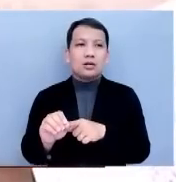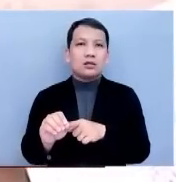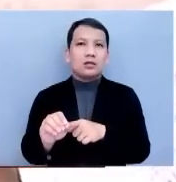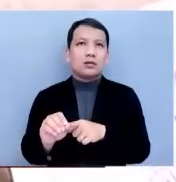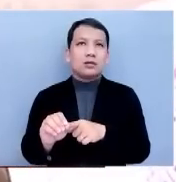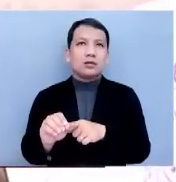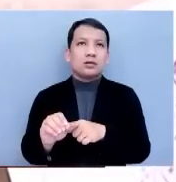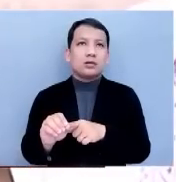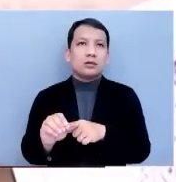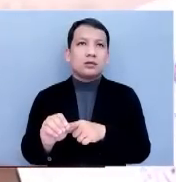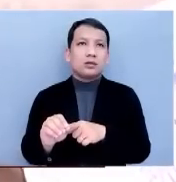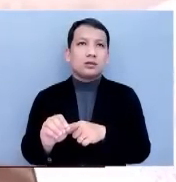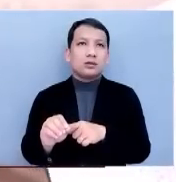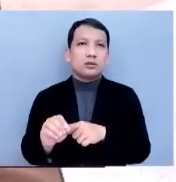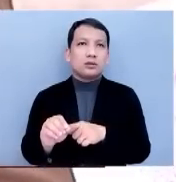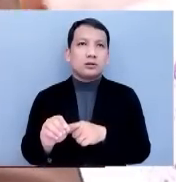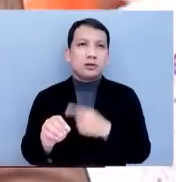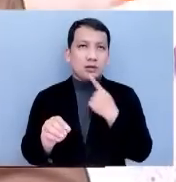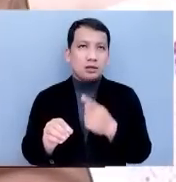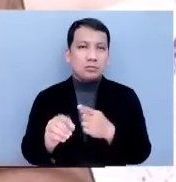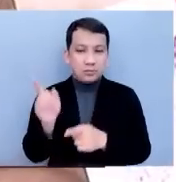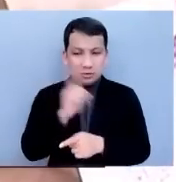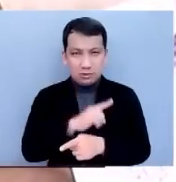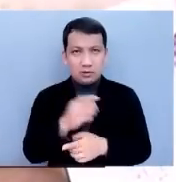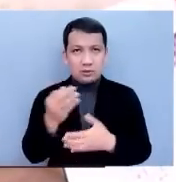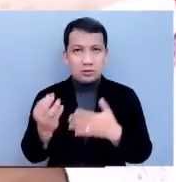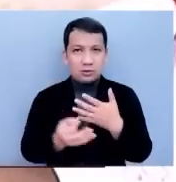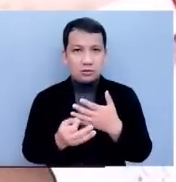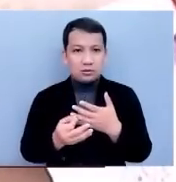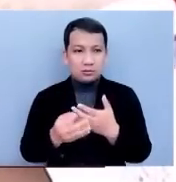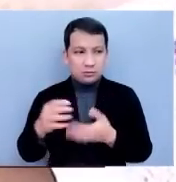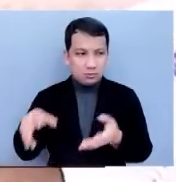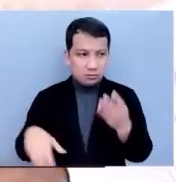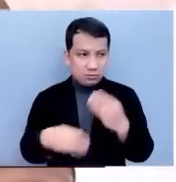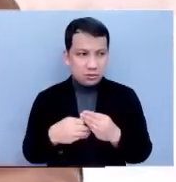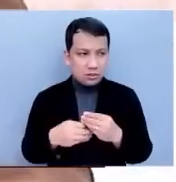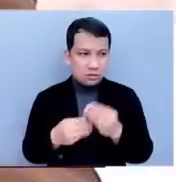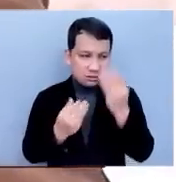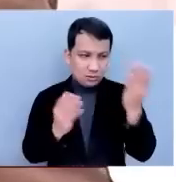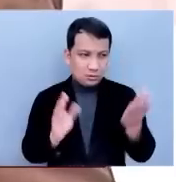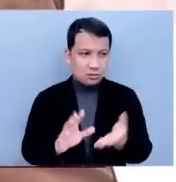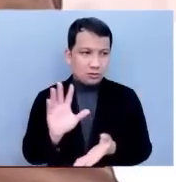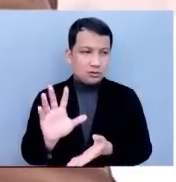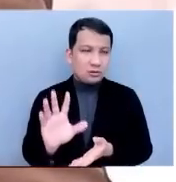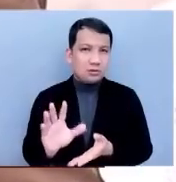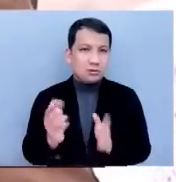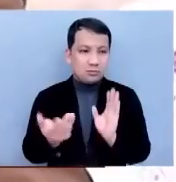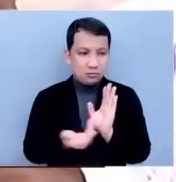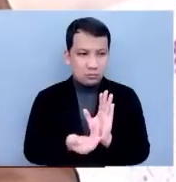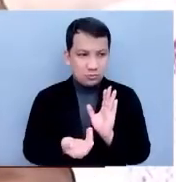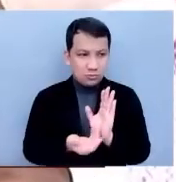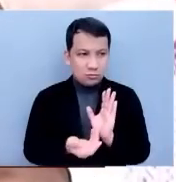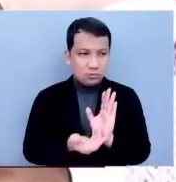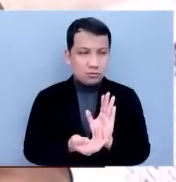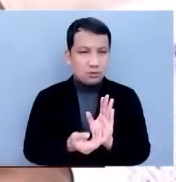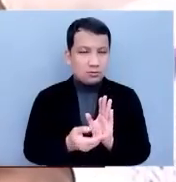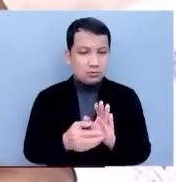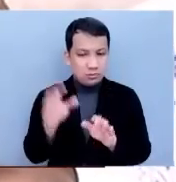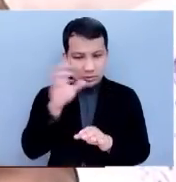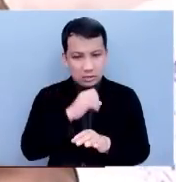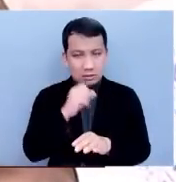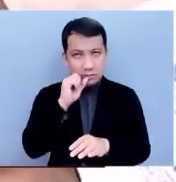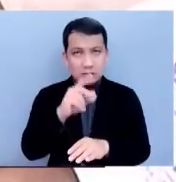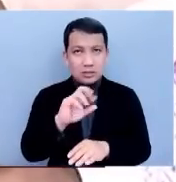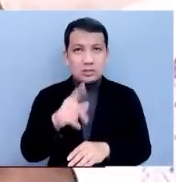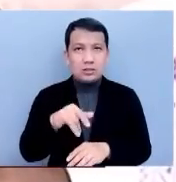adding a fake fuel to the fake fire, sinakyan agad. Sinabi, proof daw yan na nag-iispiya yung mga ilang kawanin